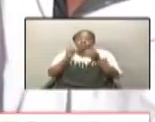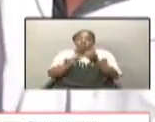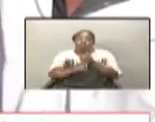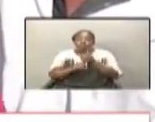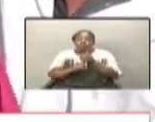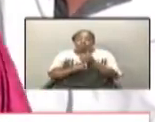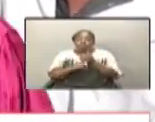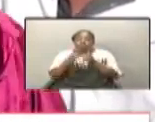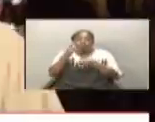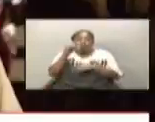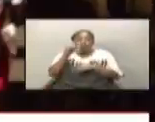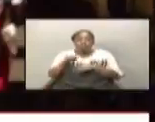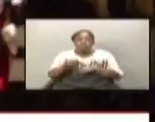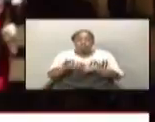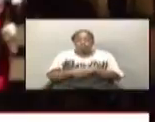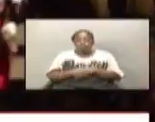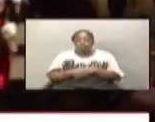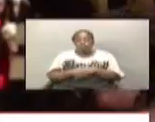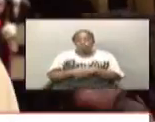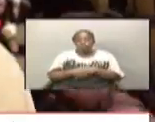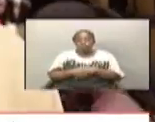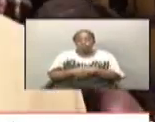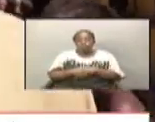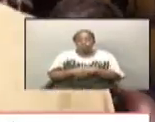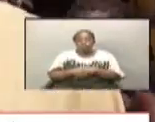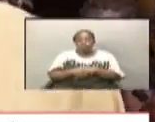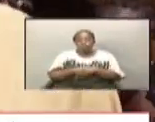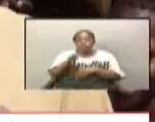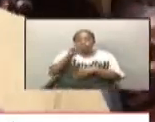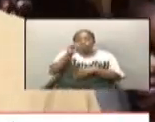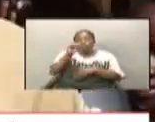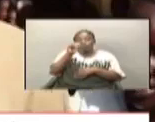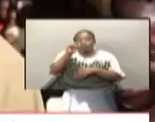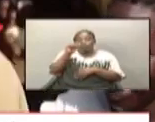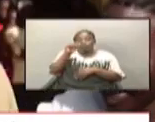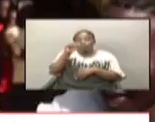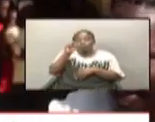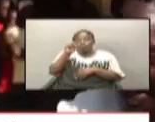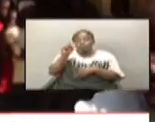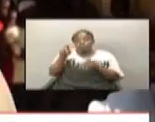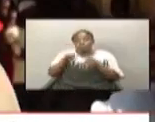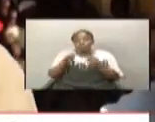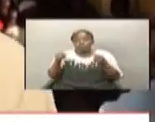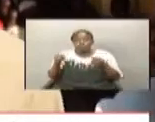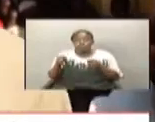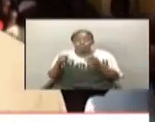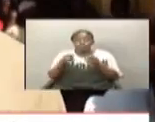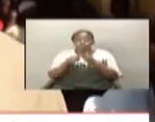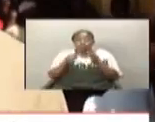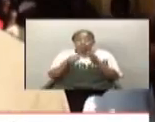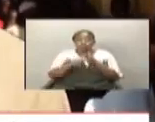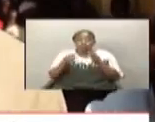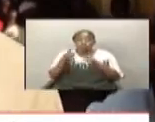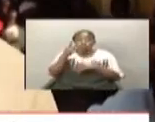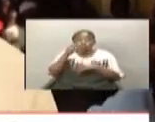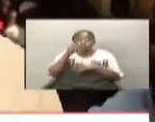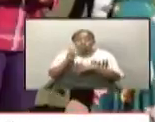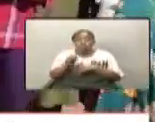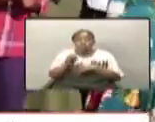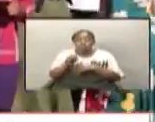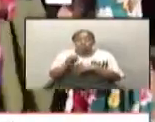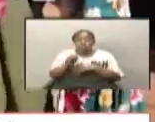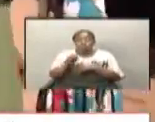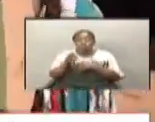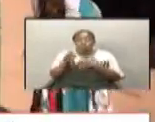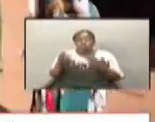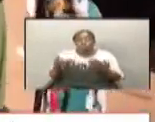obubonero 19 Yo amanya gange nze mawanda matini ranga nsomera ku Lugoba High School points nafunya 20 weddu.